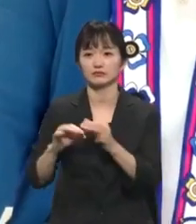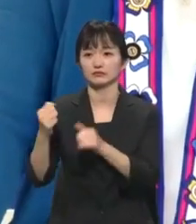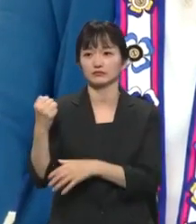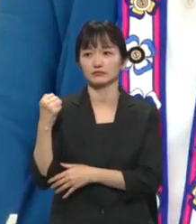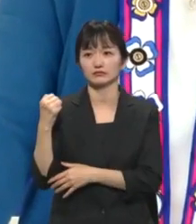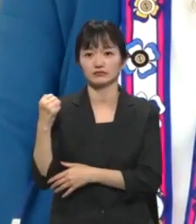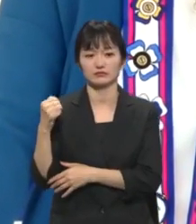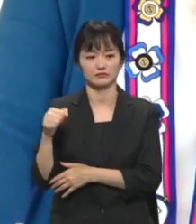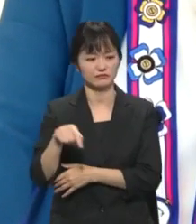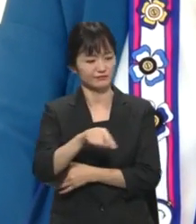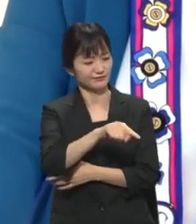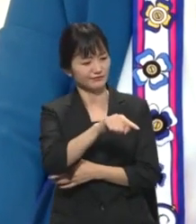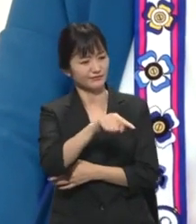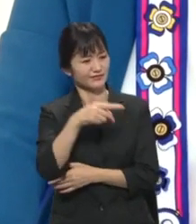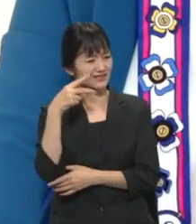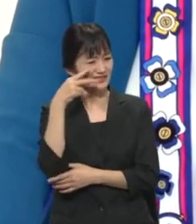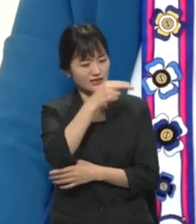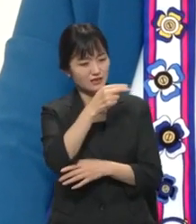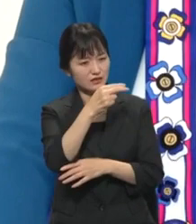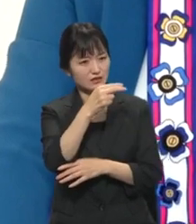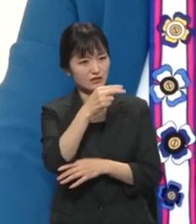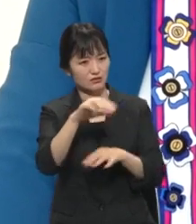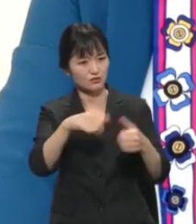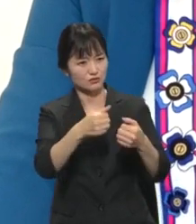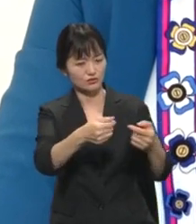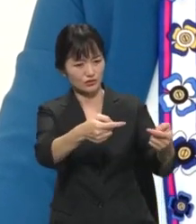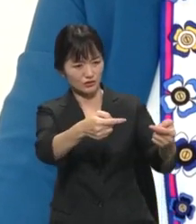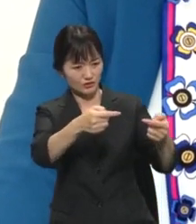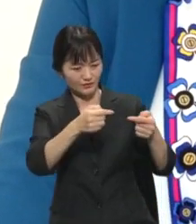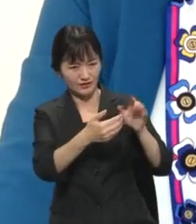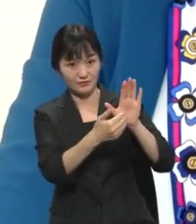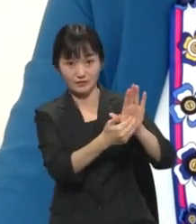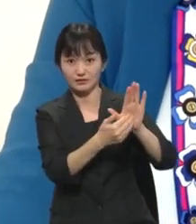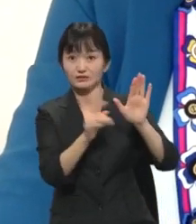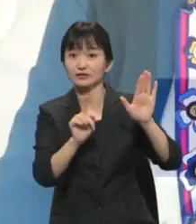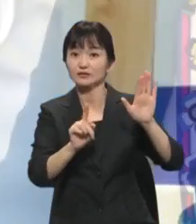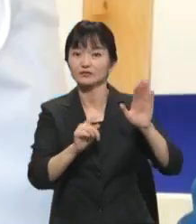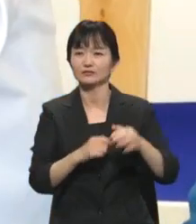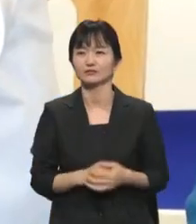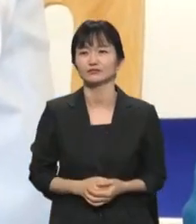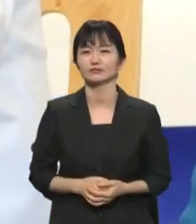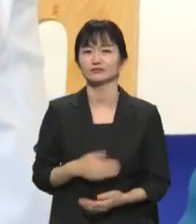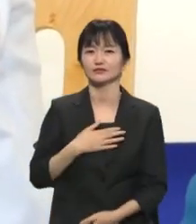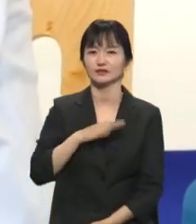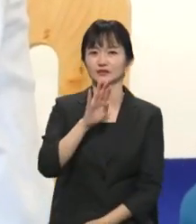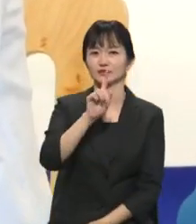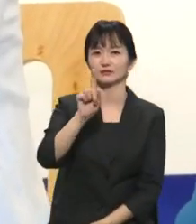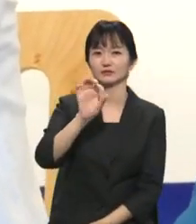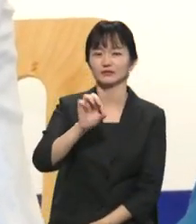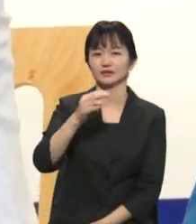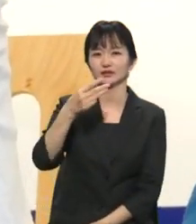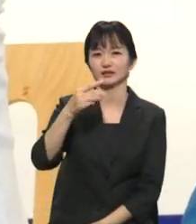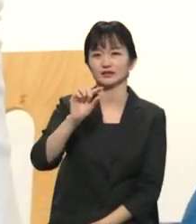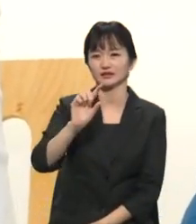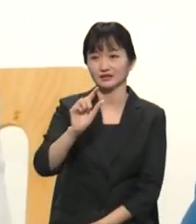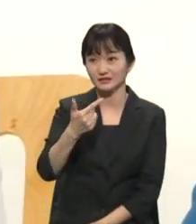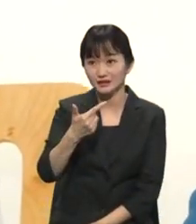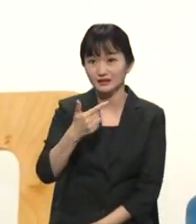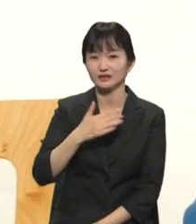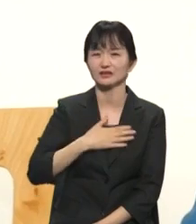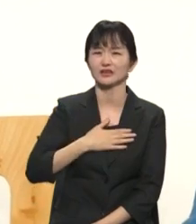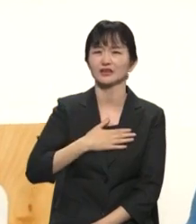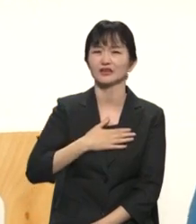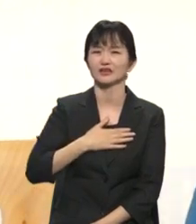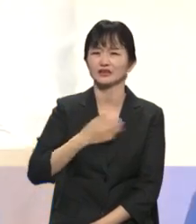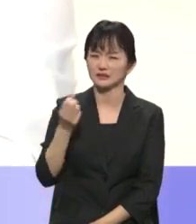앱에서는 방탄 단식이다 이렇게 비판을 하고 있는 상황 방탄 단식입니까 제가 방탄이란 말을 뭐 저까지 거듭